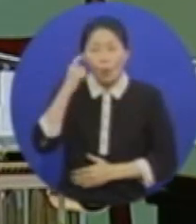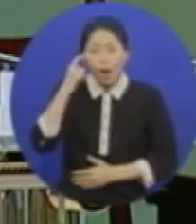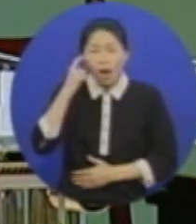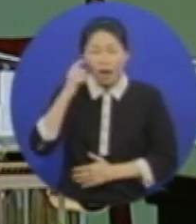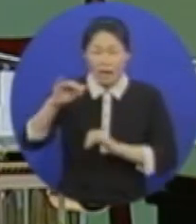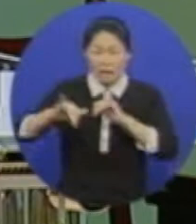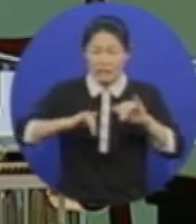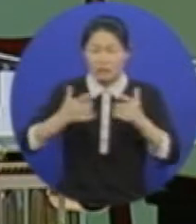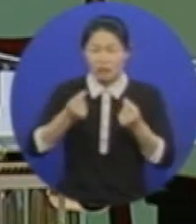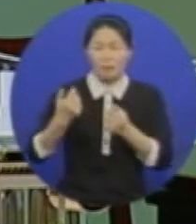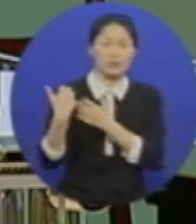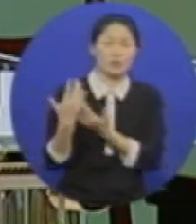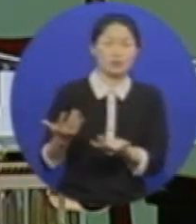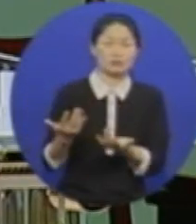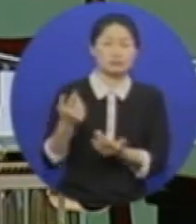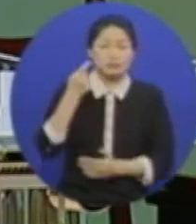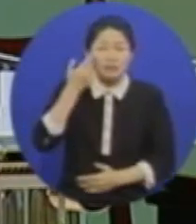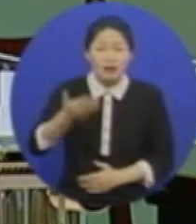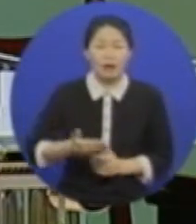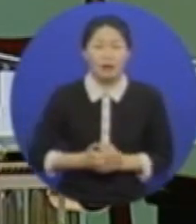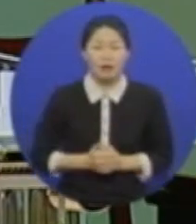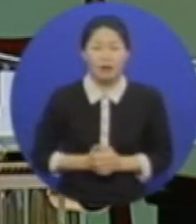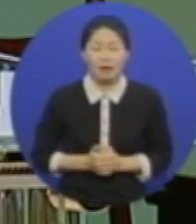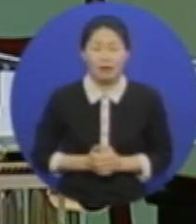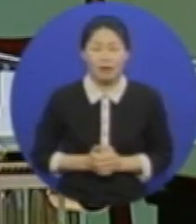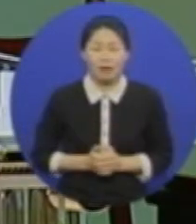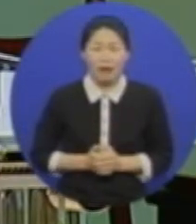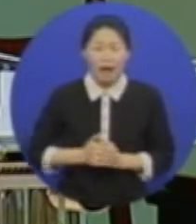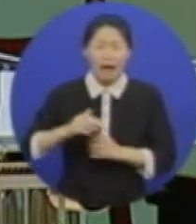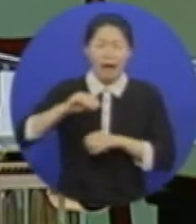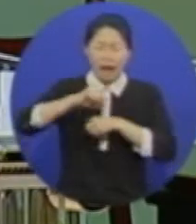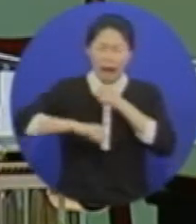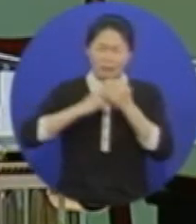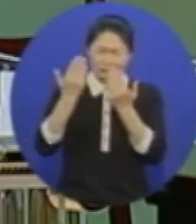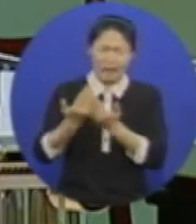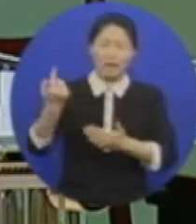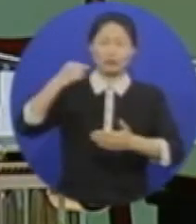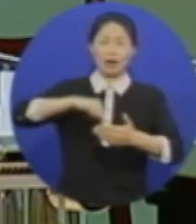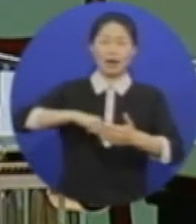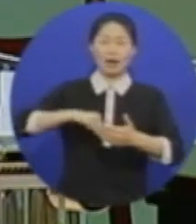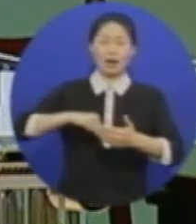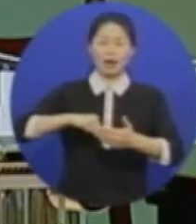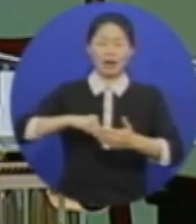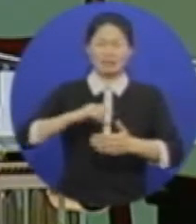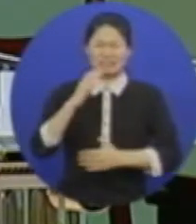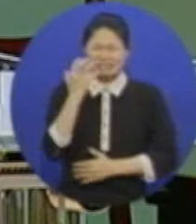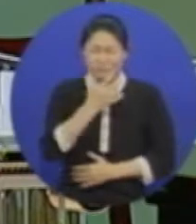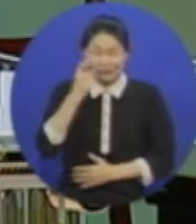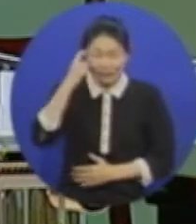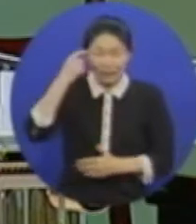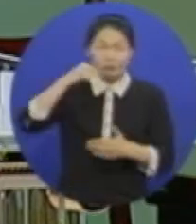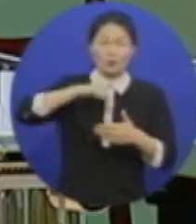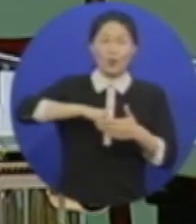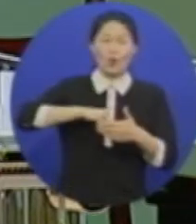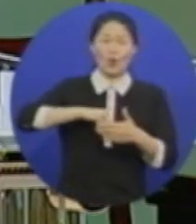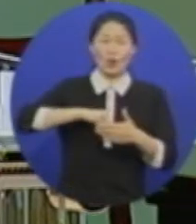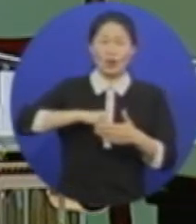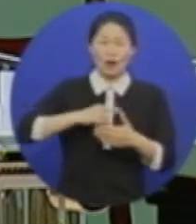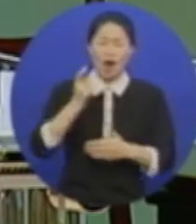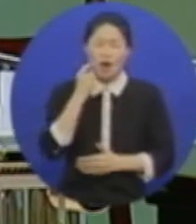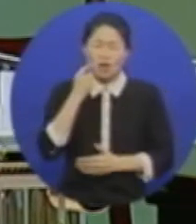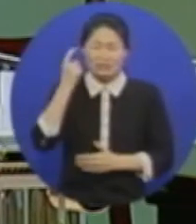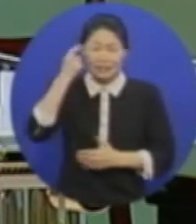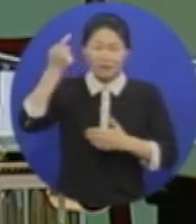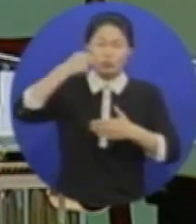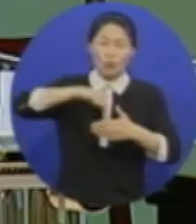길거리 처럼 그렇게 내버려 넣는 거에요 아무나 다 들어오는 거야 음란한 생각도 들어오고 거짓된